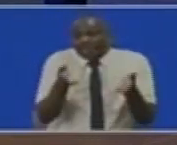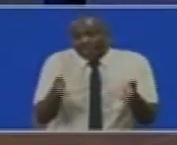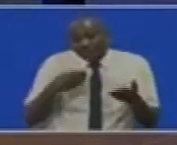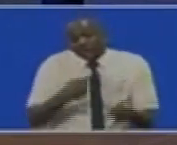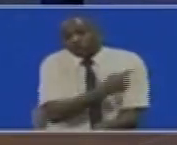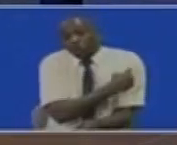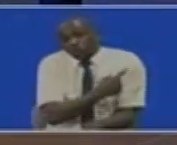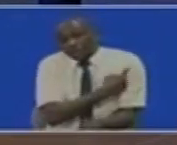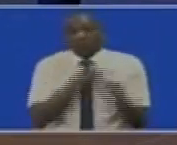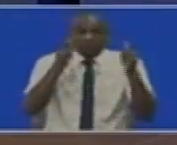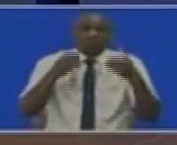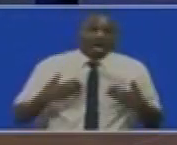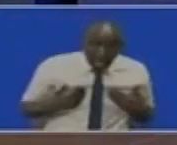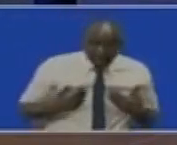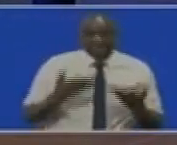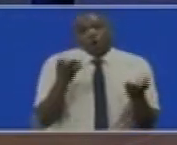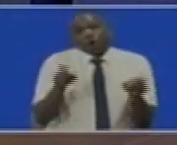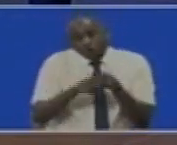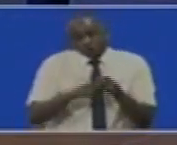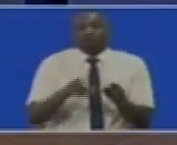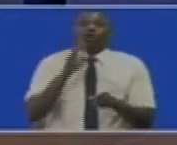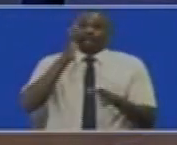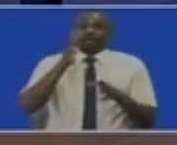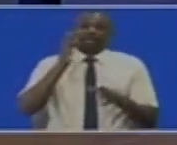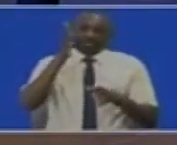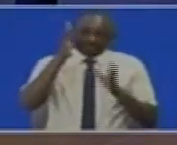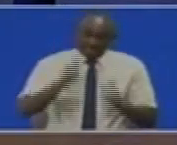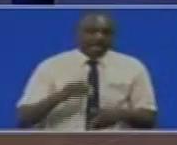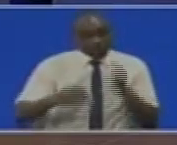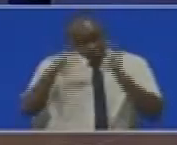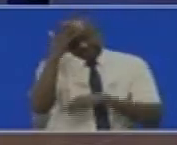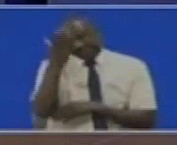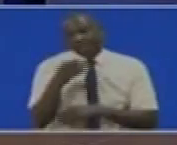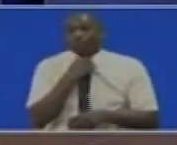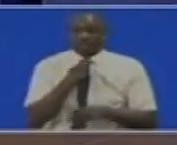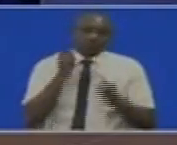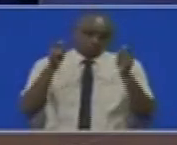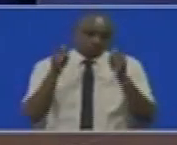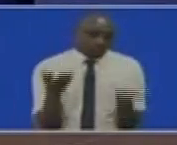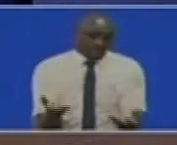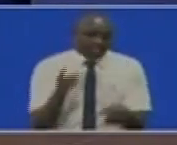wa madaktari na kuna mgomo wa wahadhiri ambao tayari wametoa ilani ya kufanya mgomo wao baada ya siku saba.